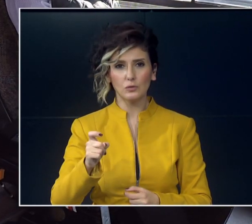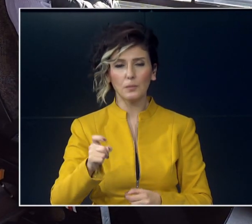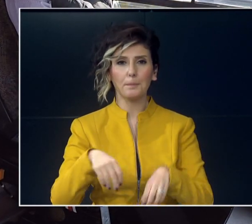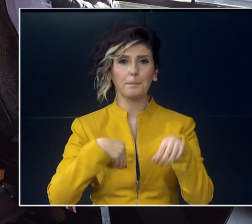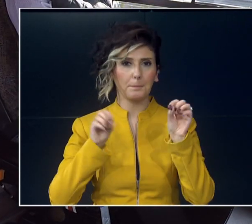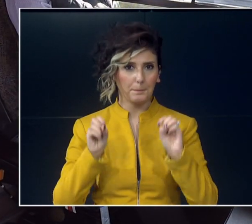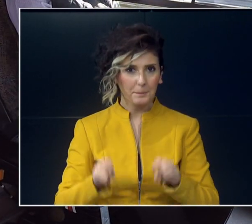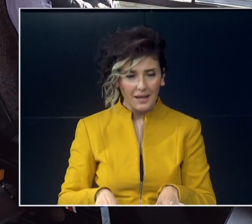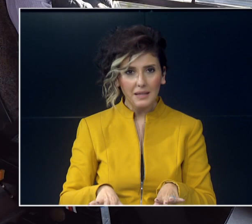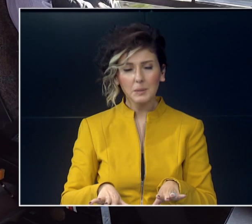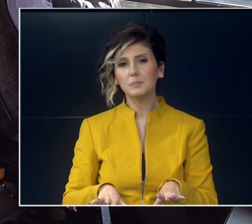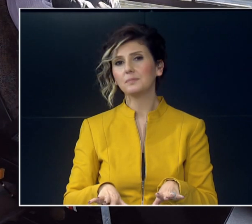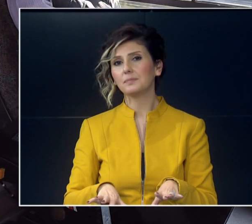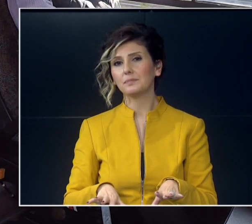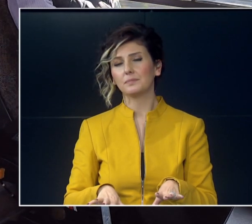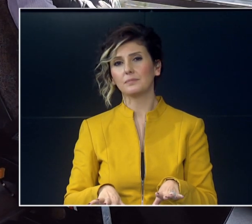bıraktığımda